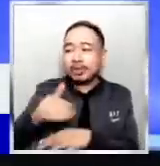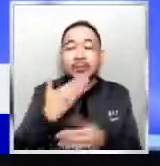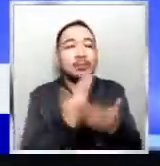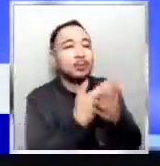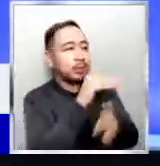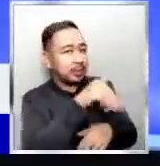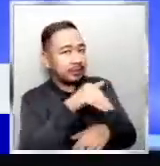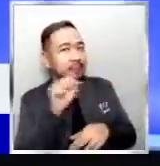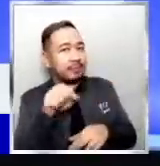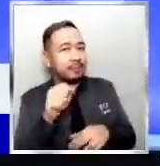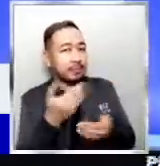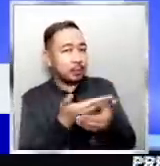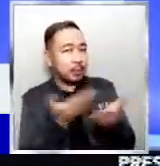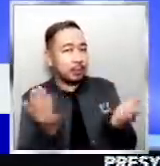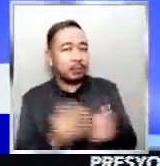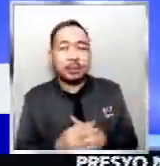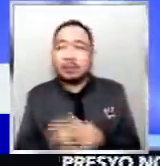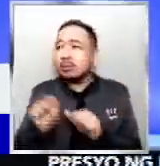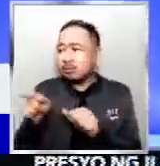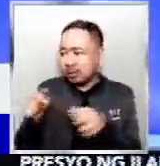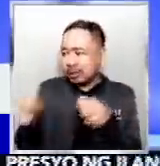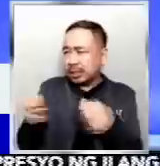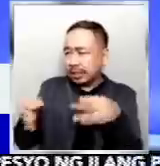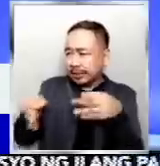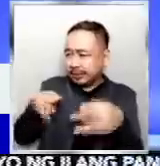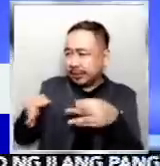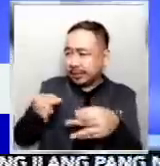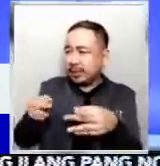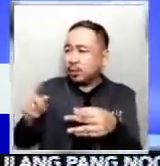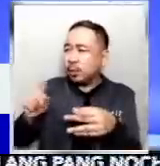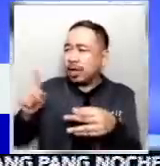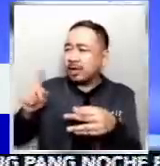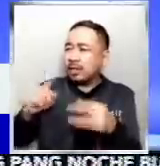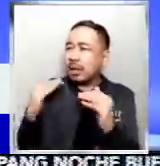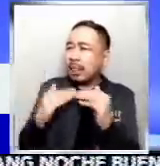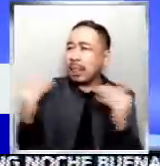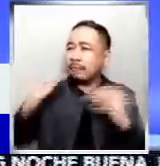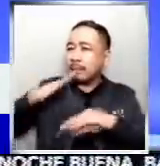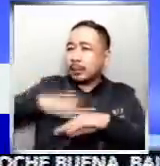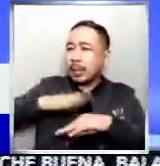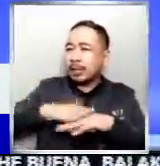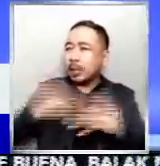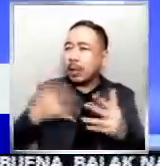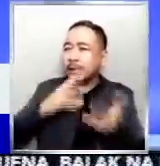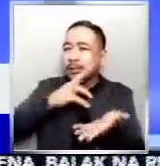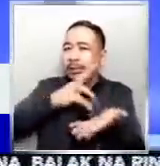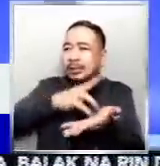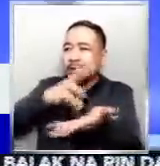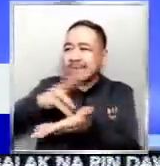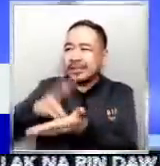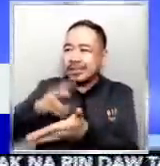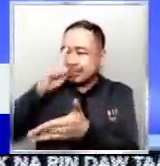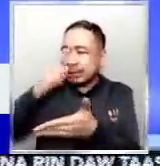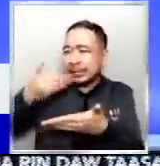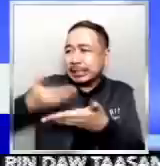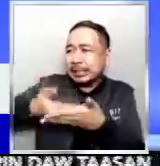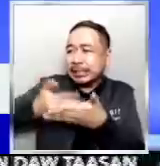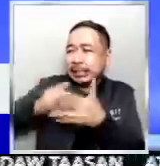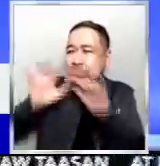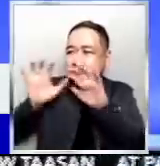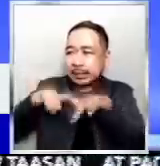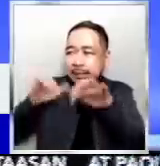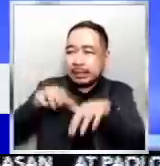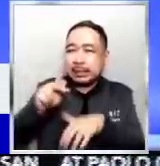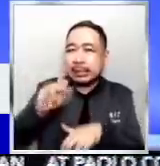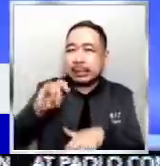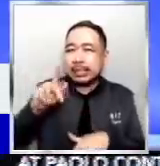taga-subaybay. Okay, pakisabi unang-una, anong mga signal lang meron sa anong mga lugar dahil sa paglapit ng bagyong Kiko? Yes,